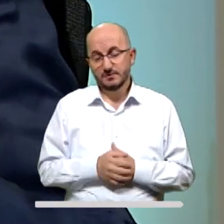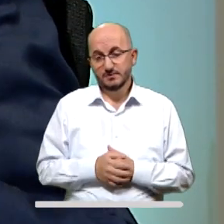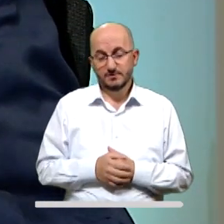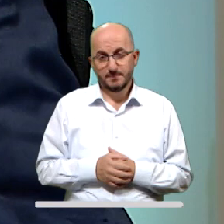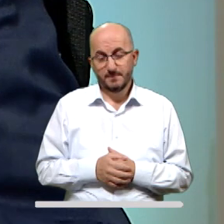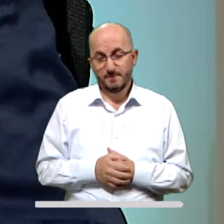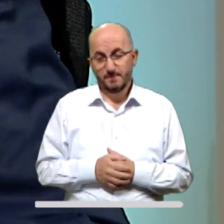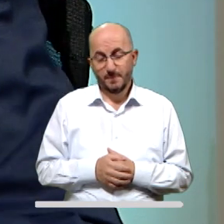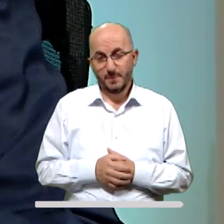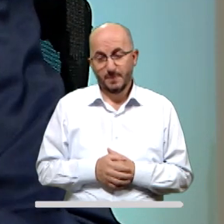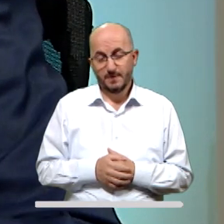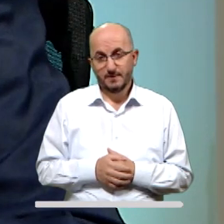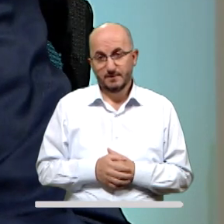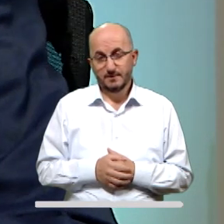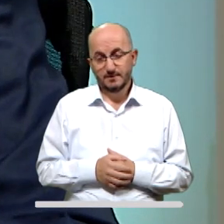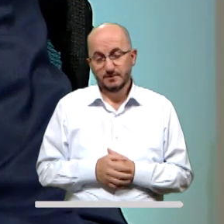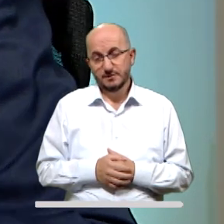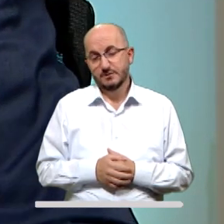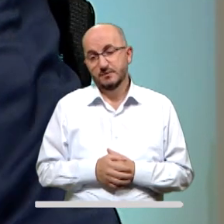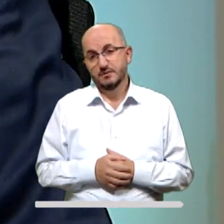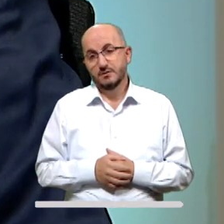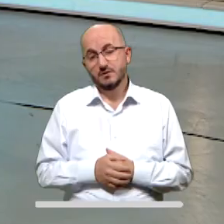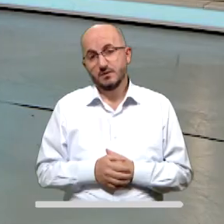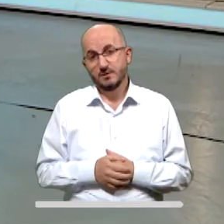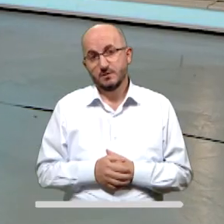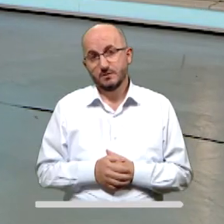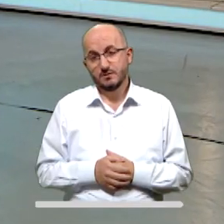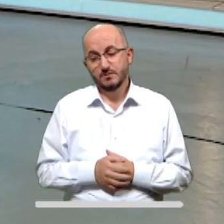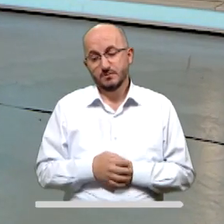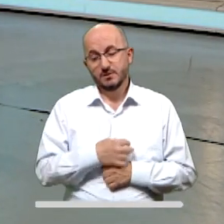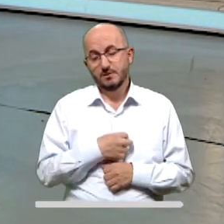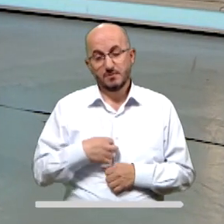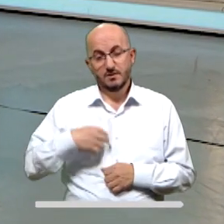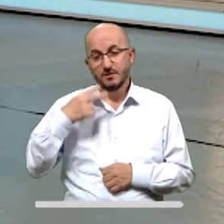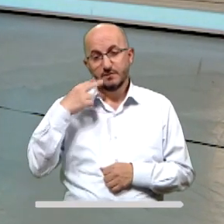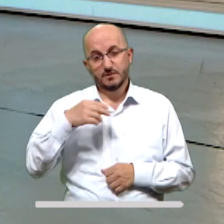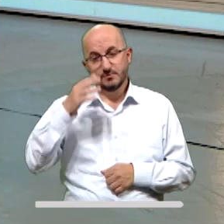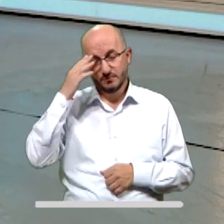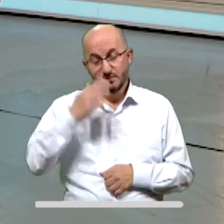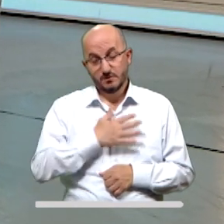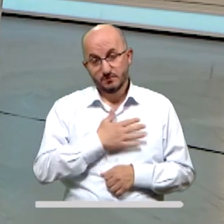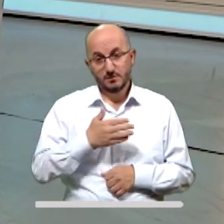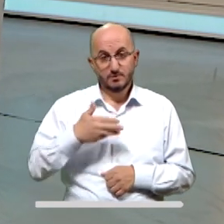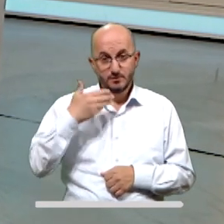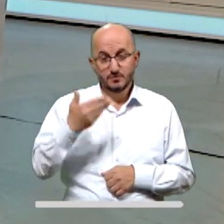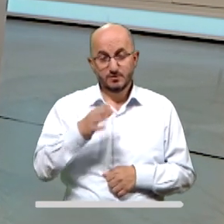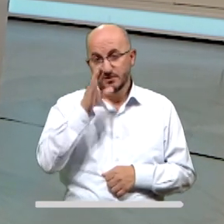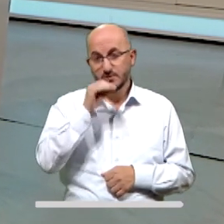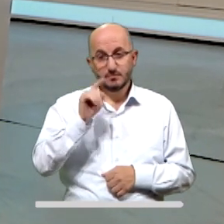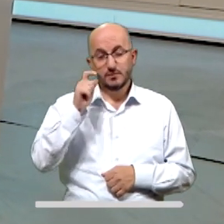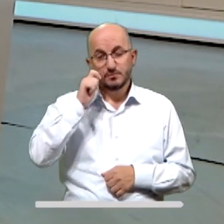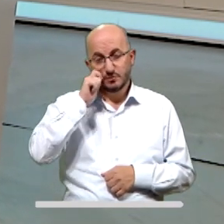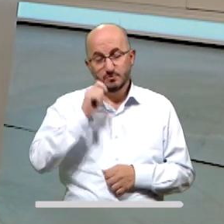Buhari hadisi. Bu ayetlerin tefsiri mahiyetinde. Efendimiz buyuruyorlar ki aleyhissalatü vesselam, kim bir